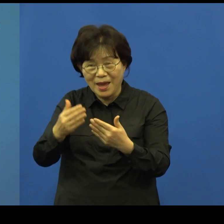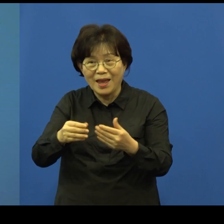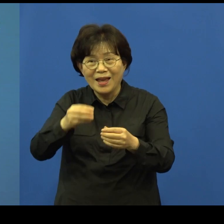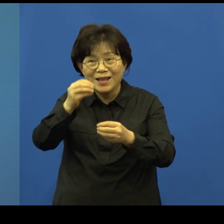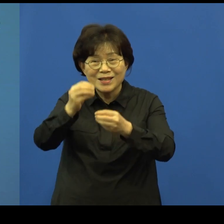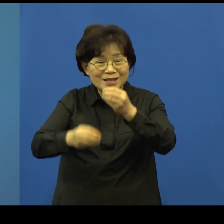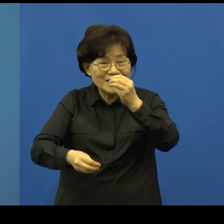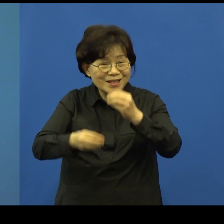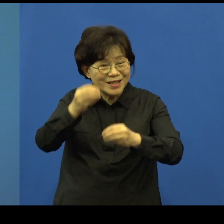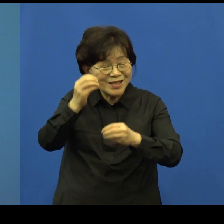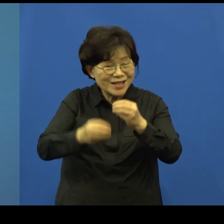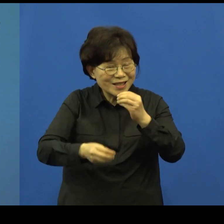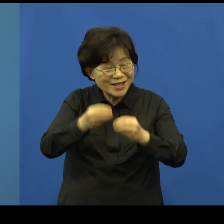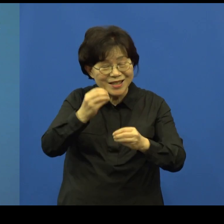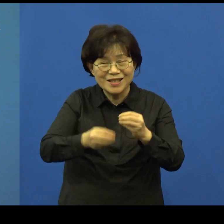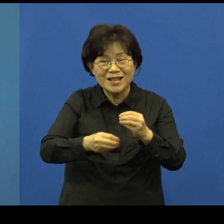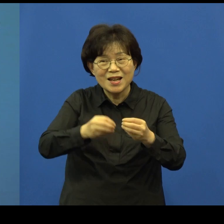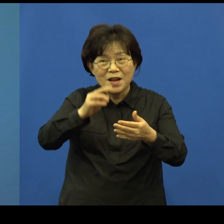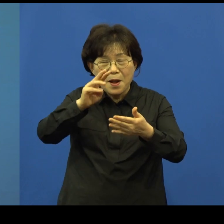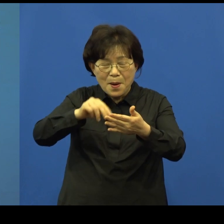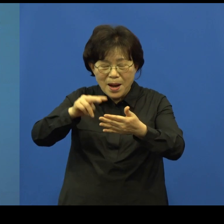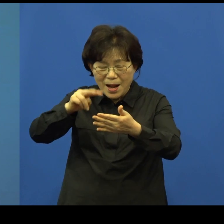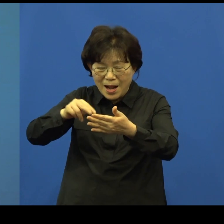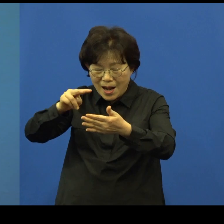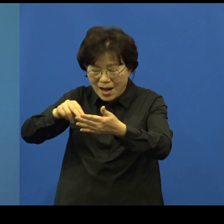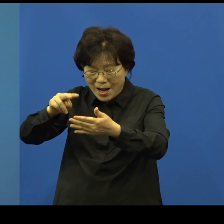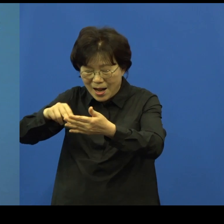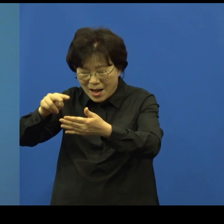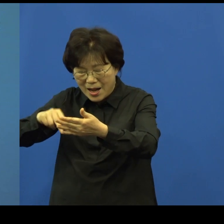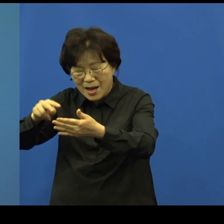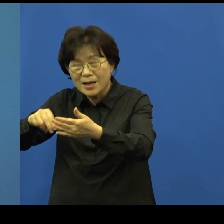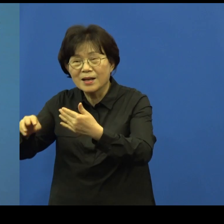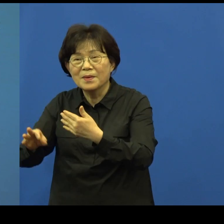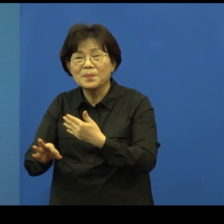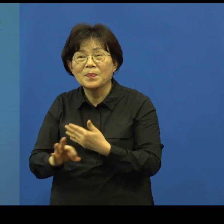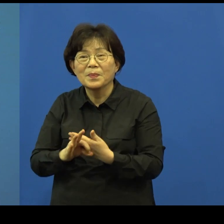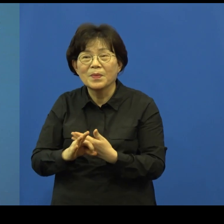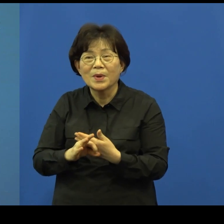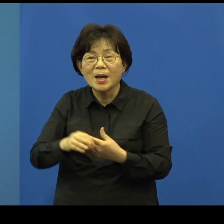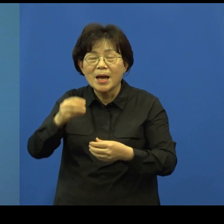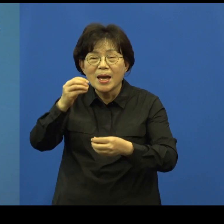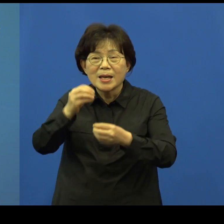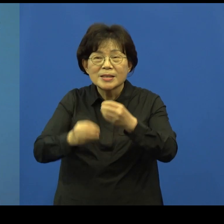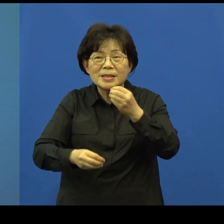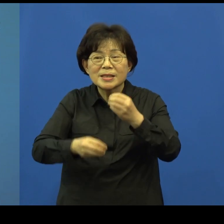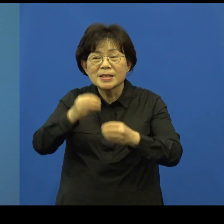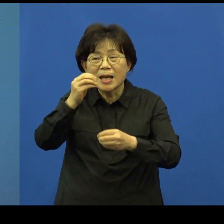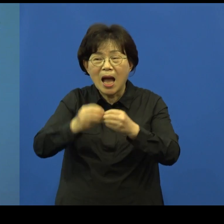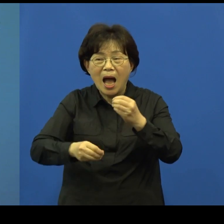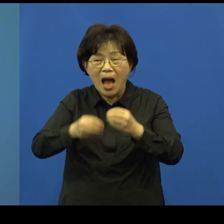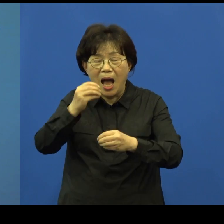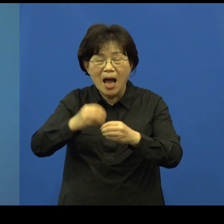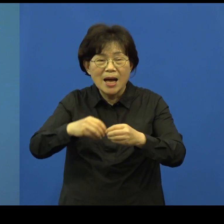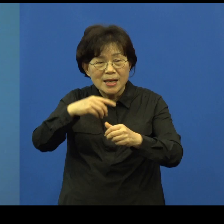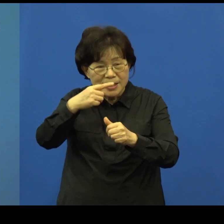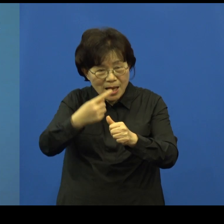그러니까 시인이 되려고 하면 시를 많이 읽으면 시가 마려워져요.